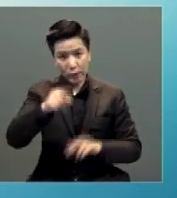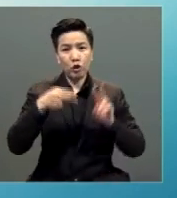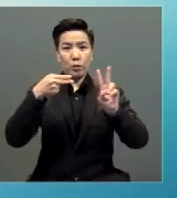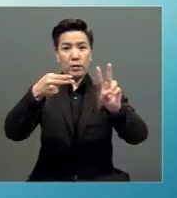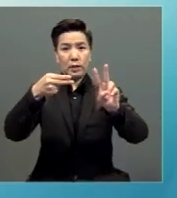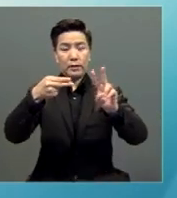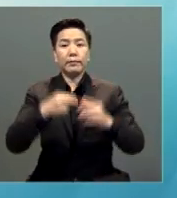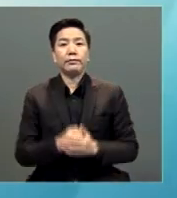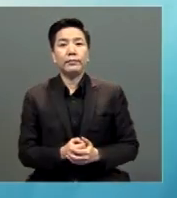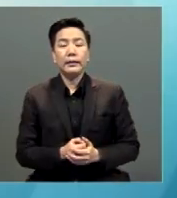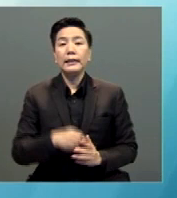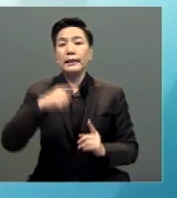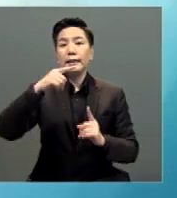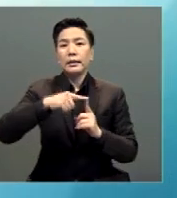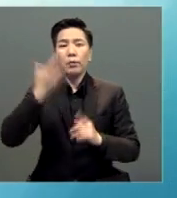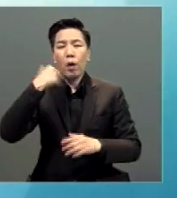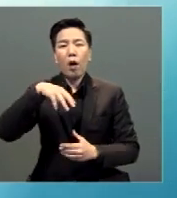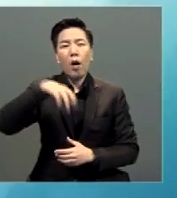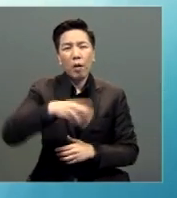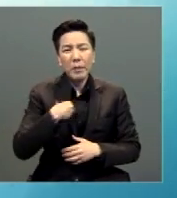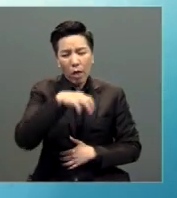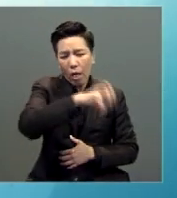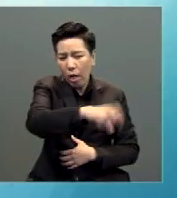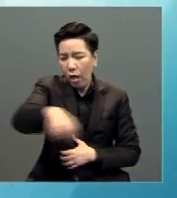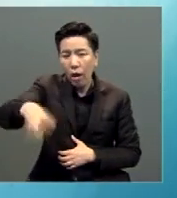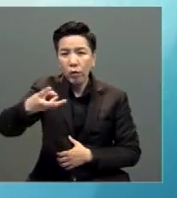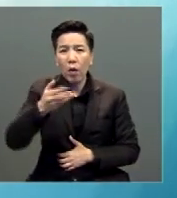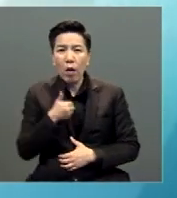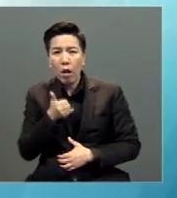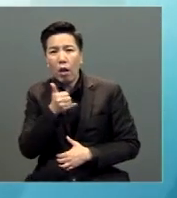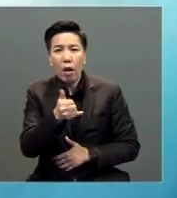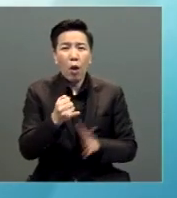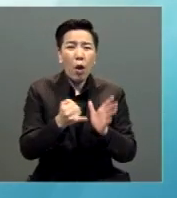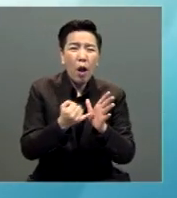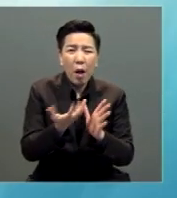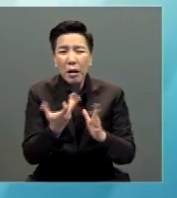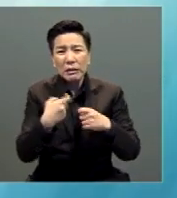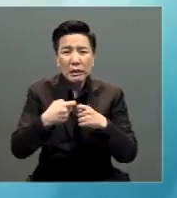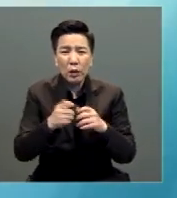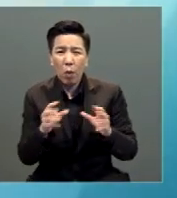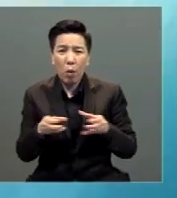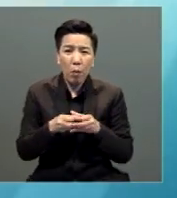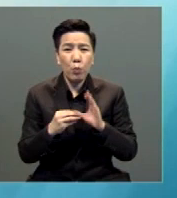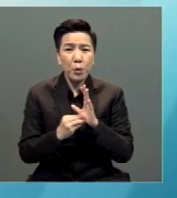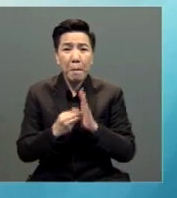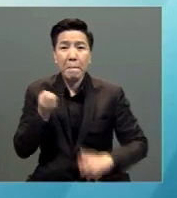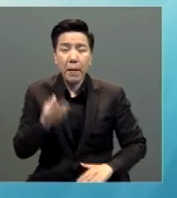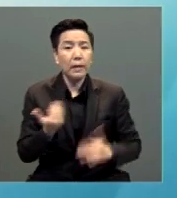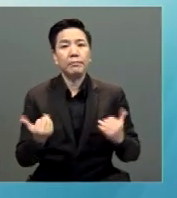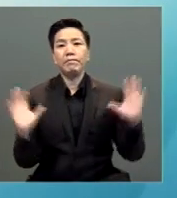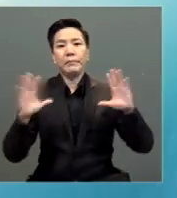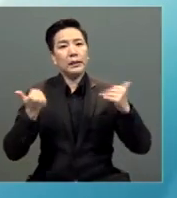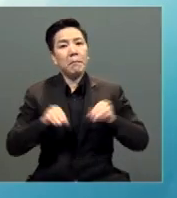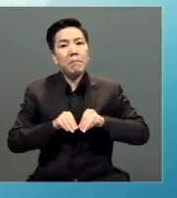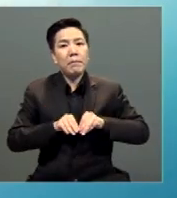ก็สถานที่ของการตรวจแต่ก่อนก็บอกน้อยแหมกว่าจะเข้าไปได้ก็ต้องมากระจุกตัวอยู่แถวกรุงเทพไปสิตอนนี้ไม่แล้ว